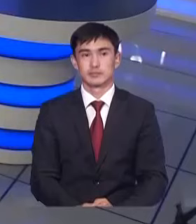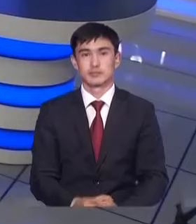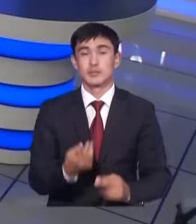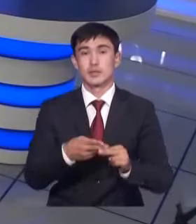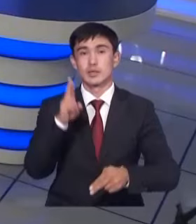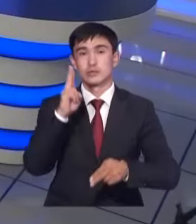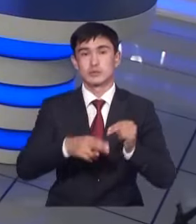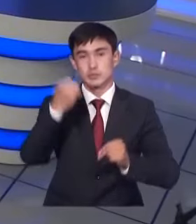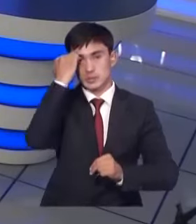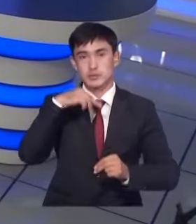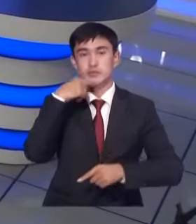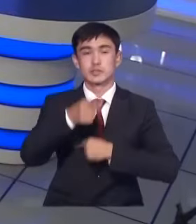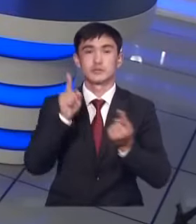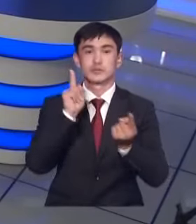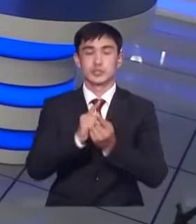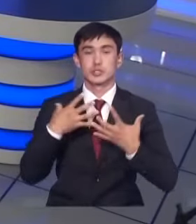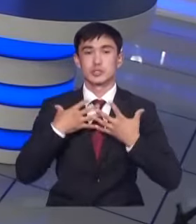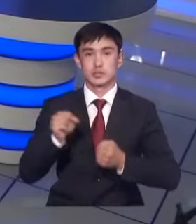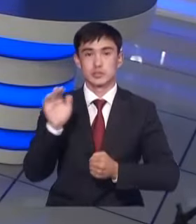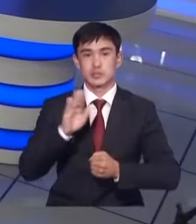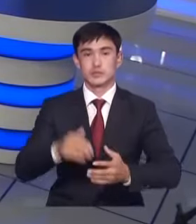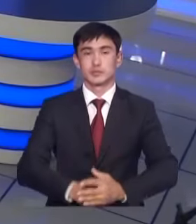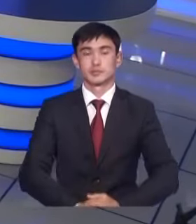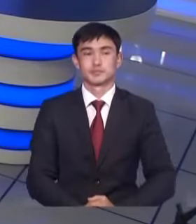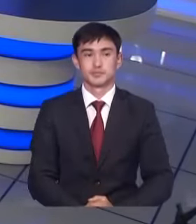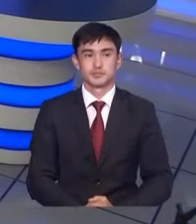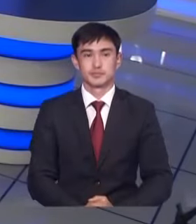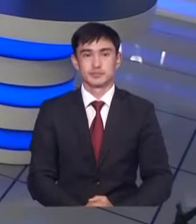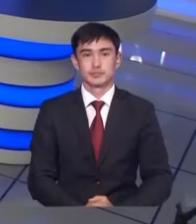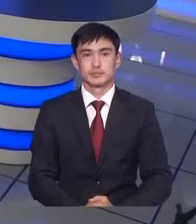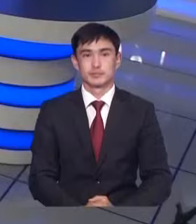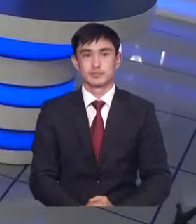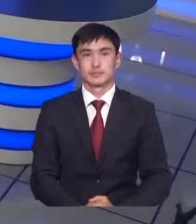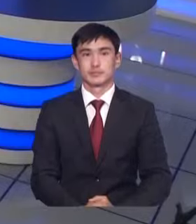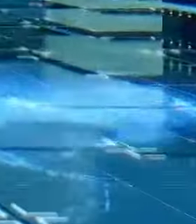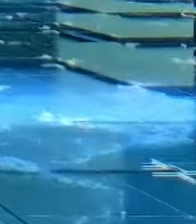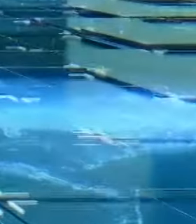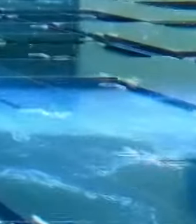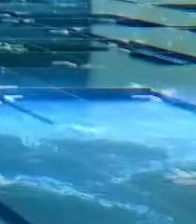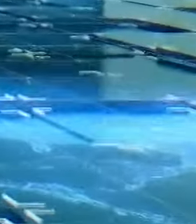На этом у меня все. Оставайтесь на телеканале ЖТСУ и будьте в курсе событий. До свидания.